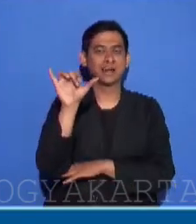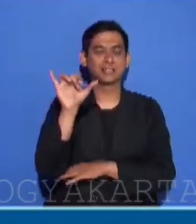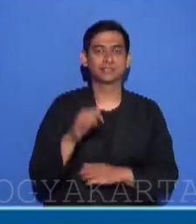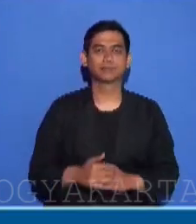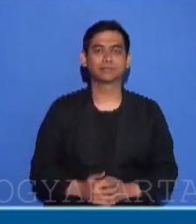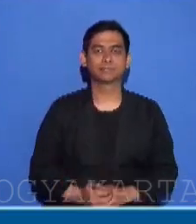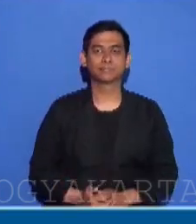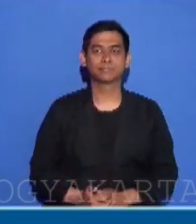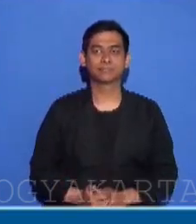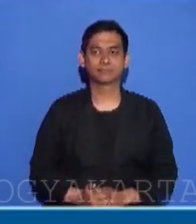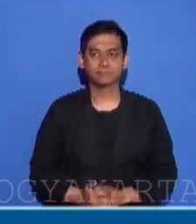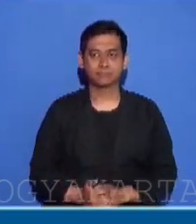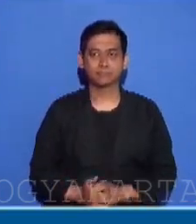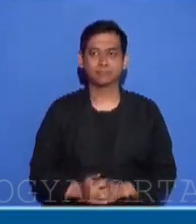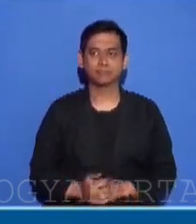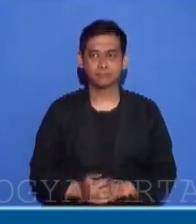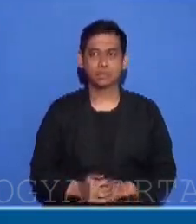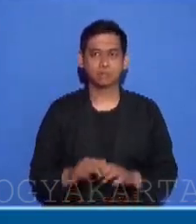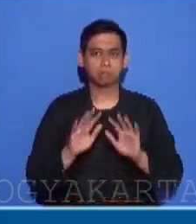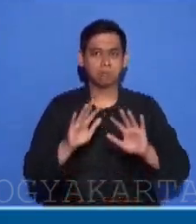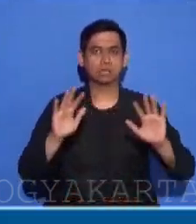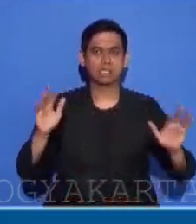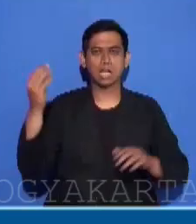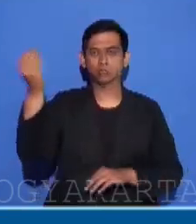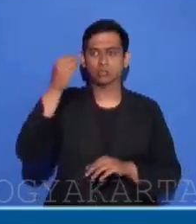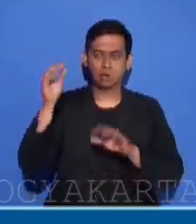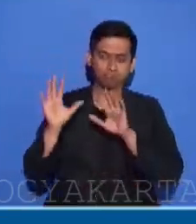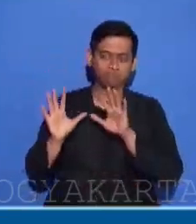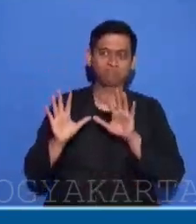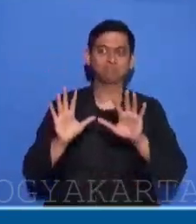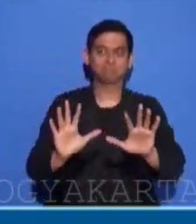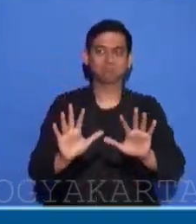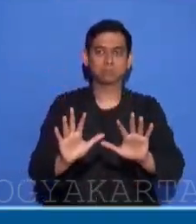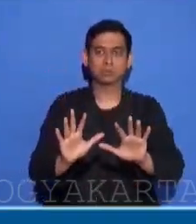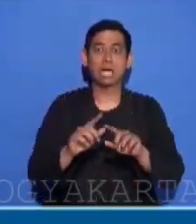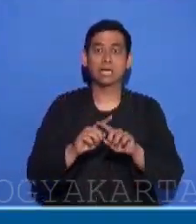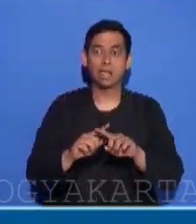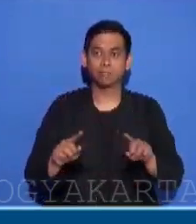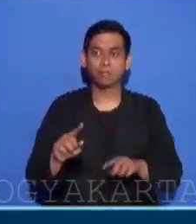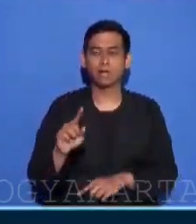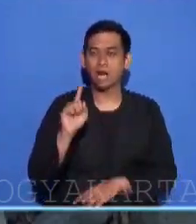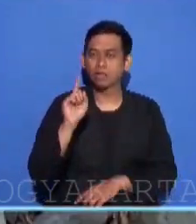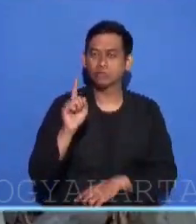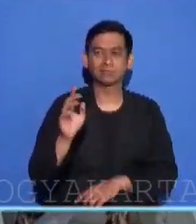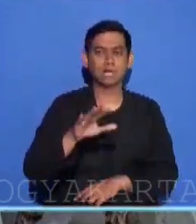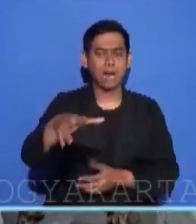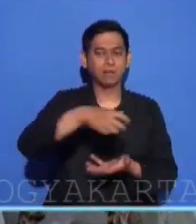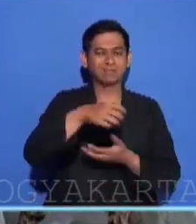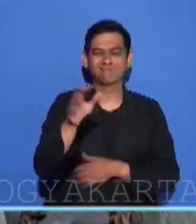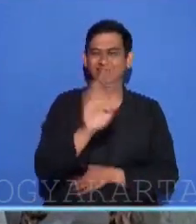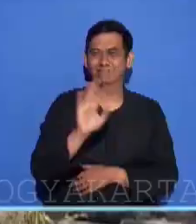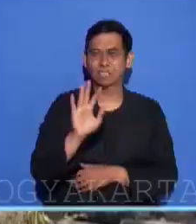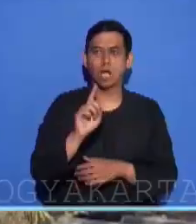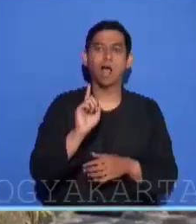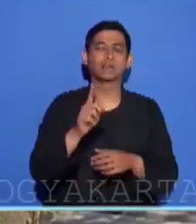sitamp ampant Mendah Lan misahen perangan saking situs